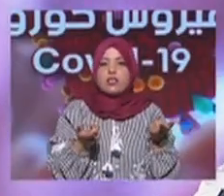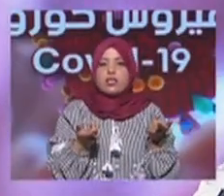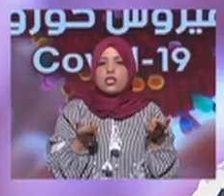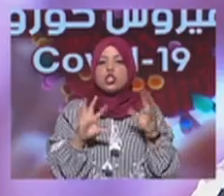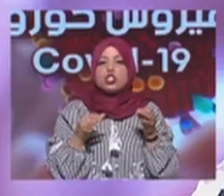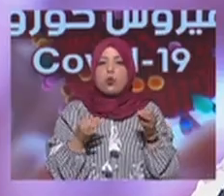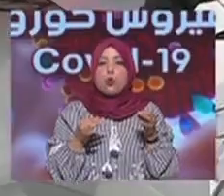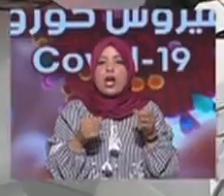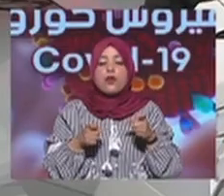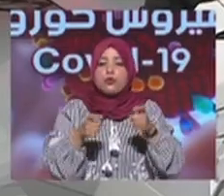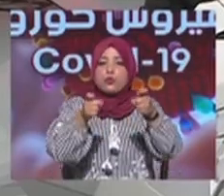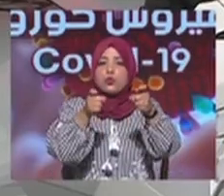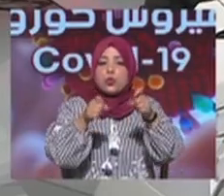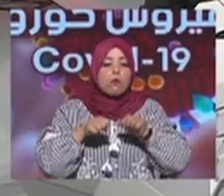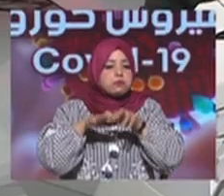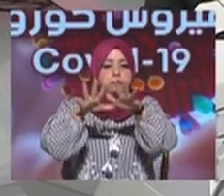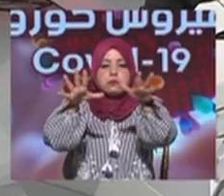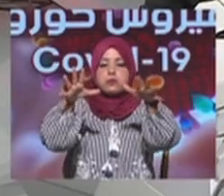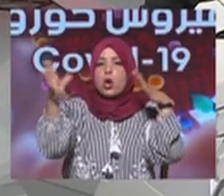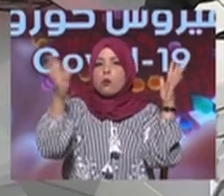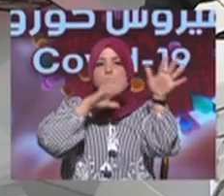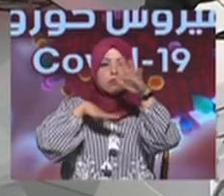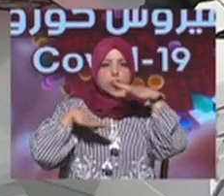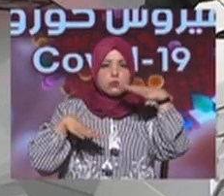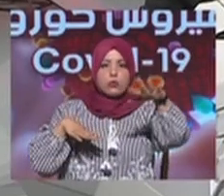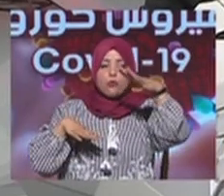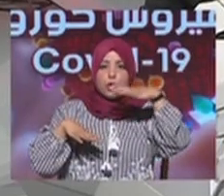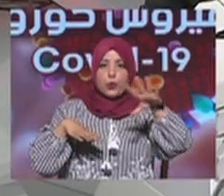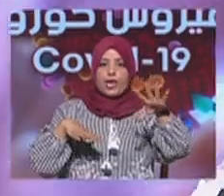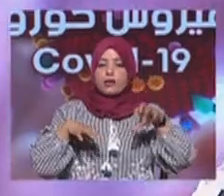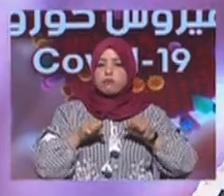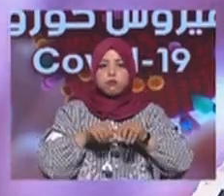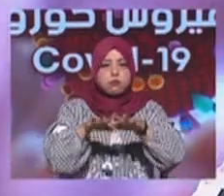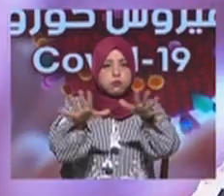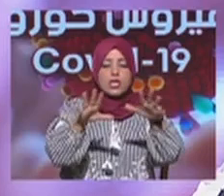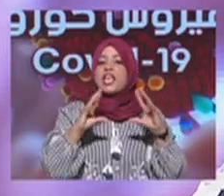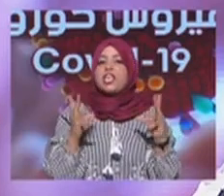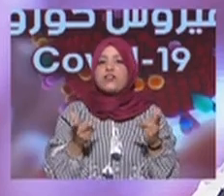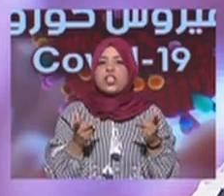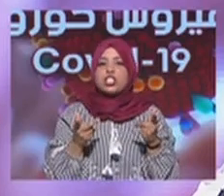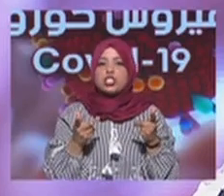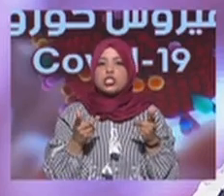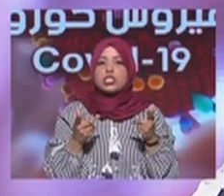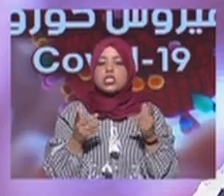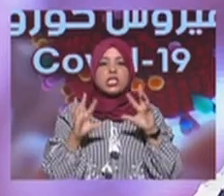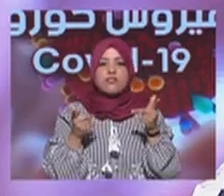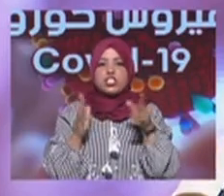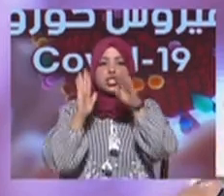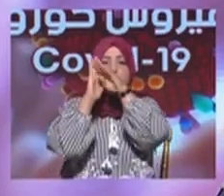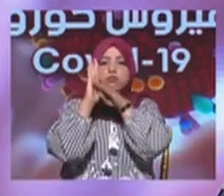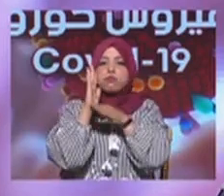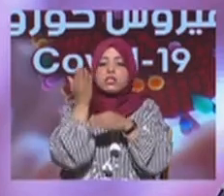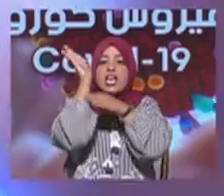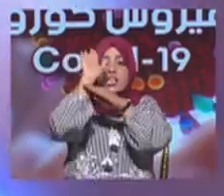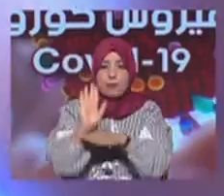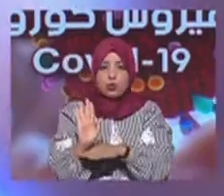الهواء نكملوا ناخذوا بعين الاعتبار هذه المعطيات والاحتياطات والسلامه الصحيه؟